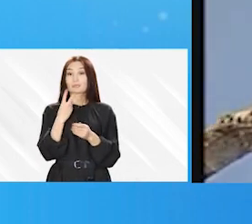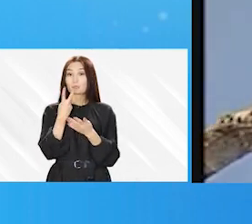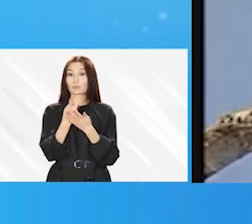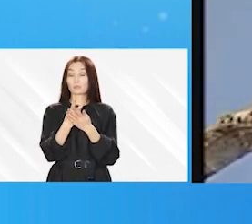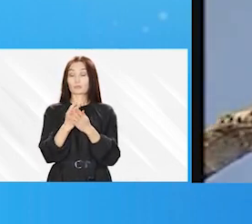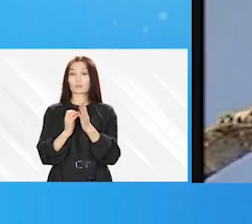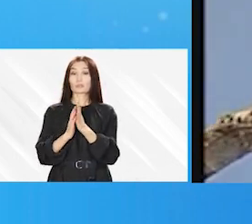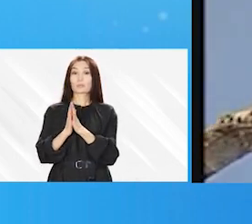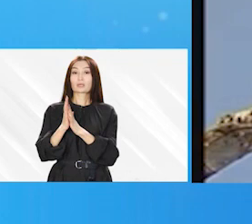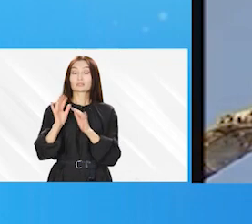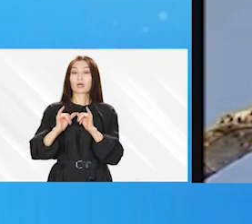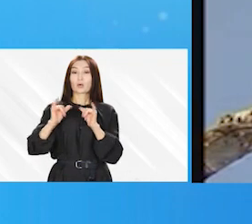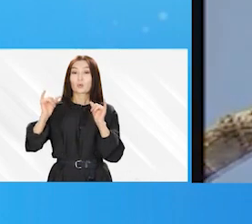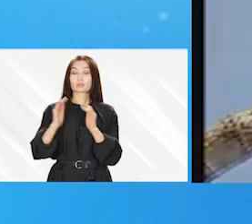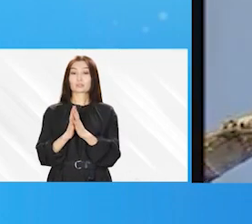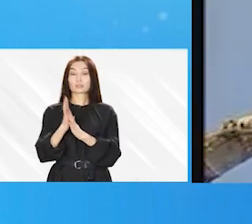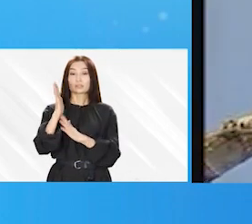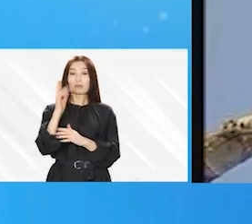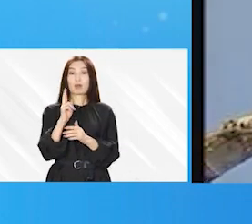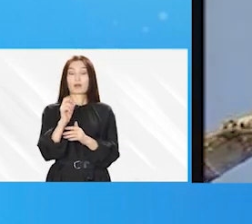почки конского каштана